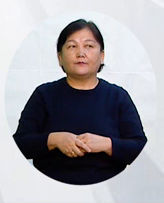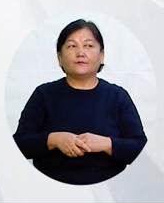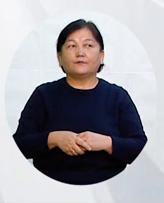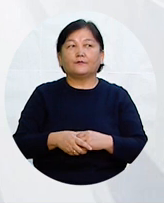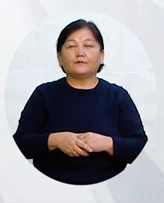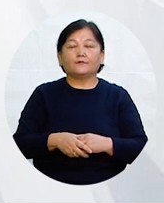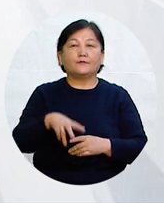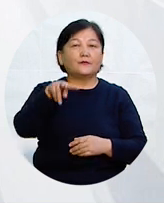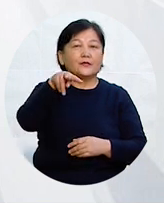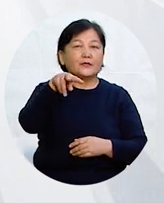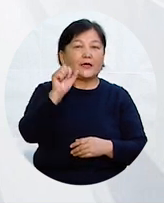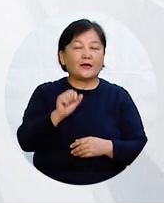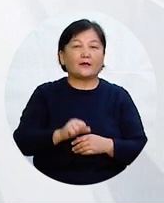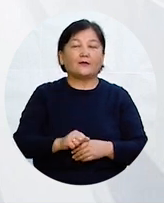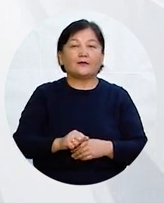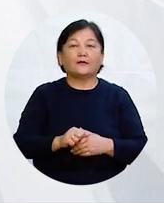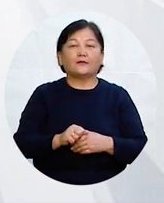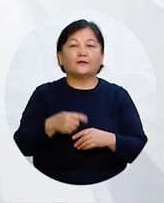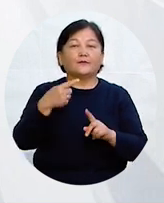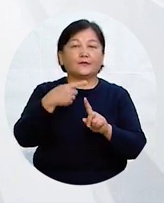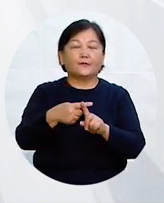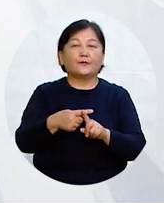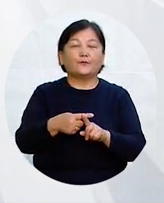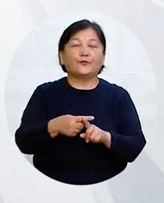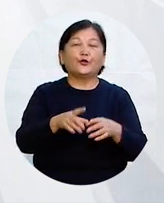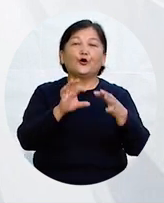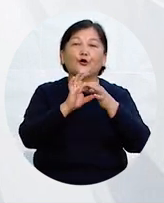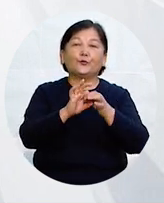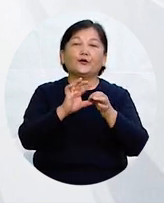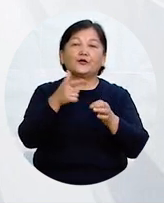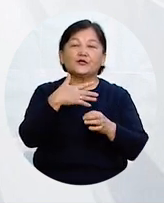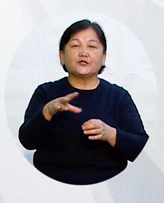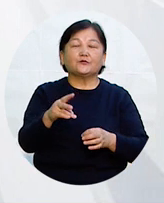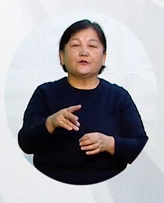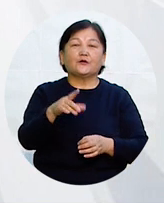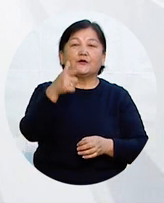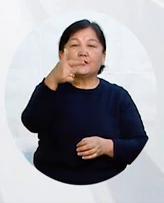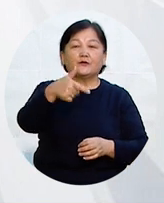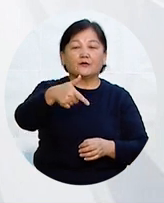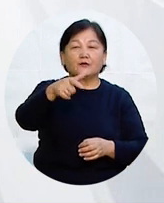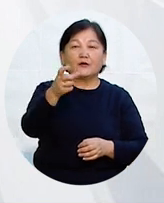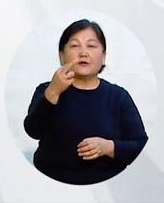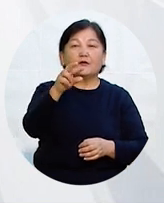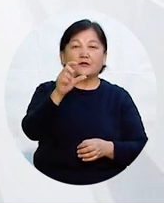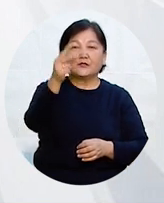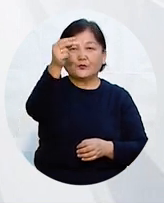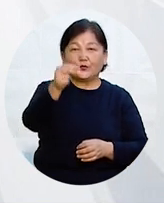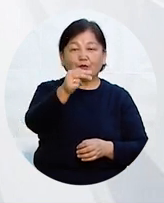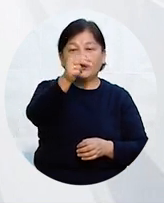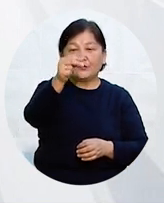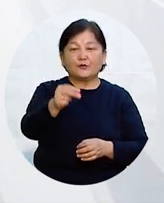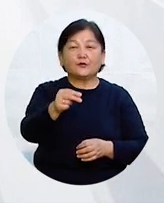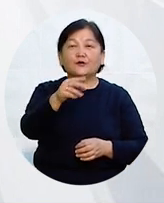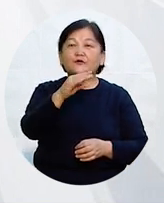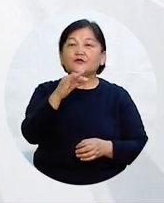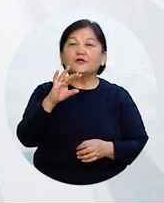За лаа нөхцөл залгахаар холбогшгийн дүрмэсээр гидэс жиргэлж байна. Гидэс жиргэлж байна. За